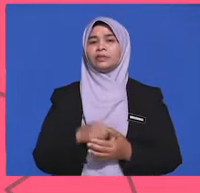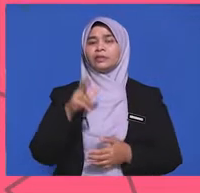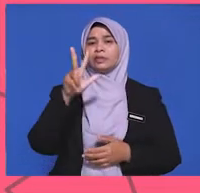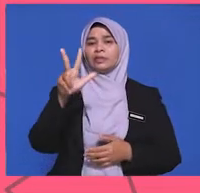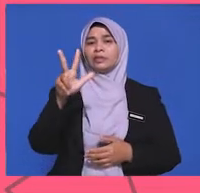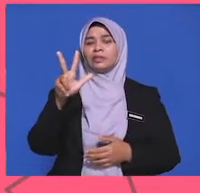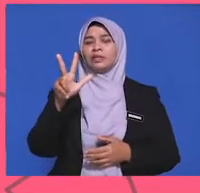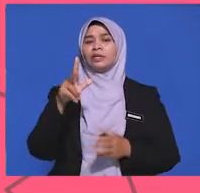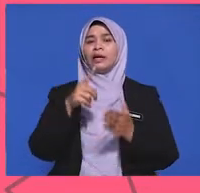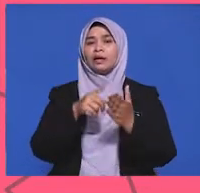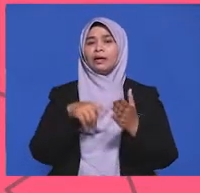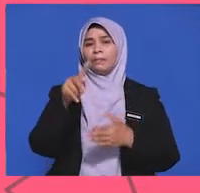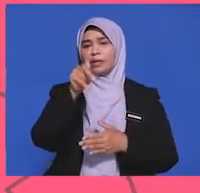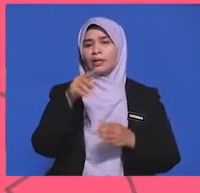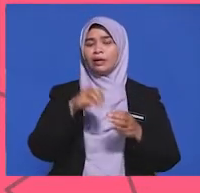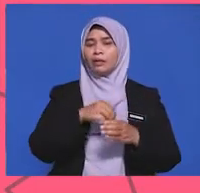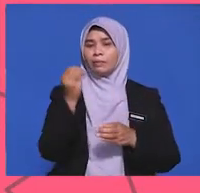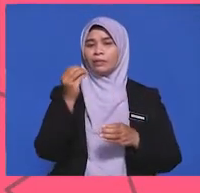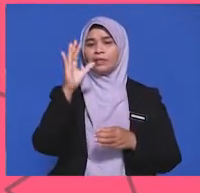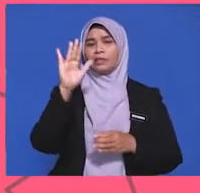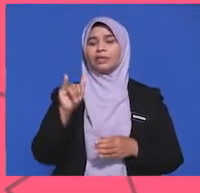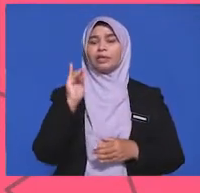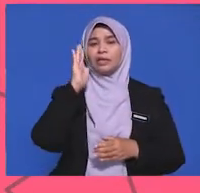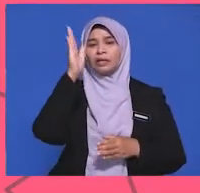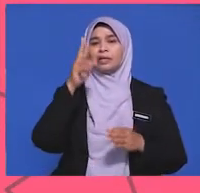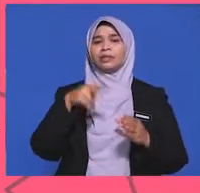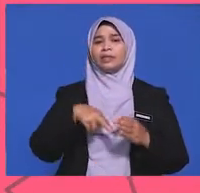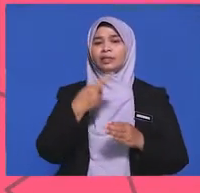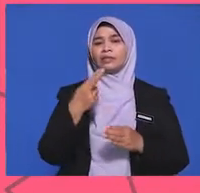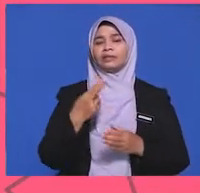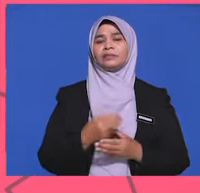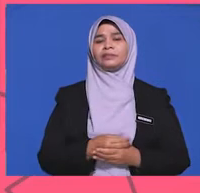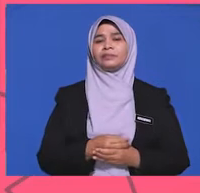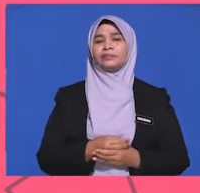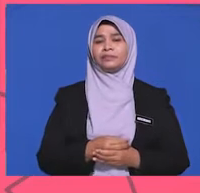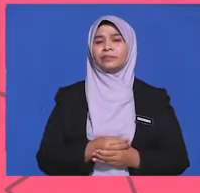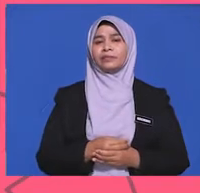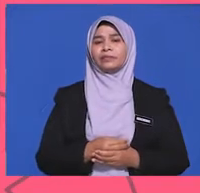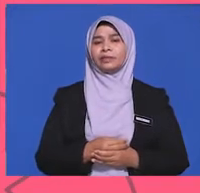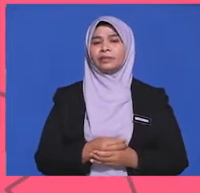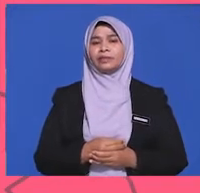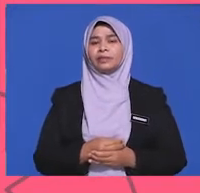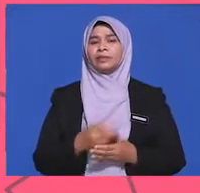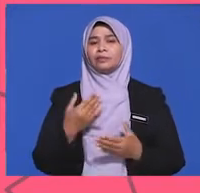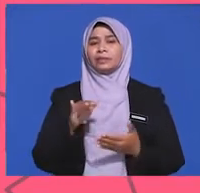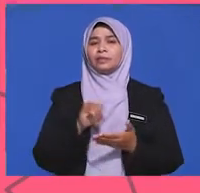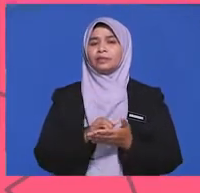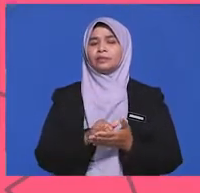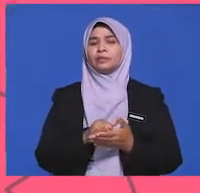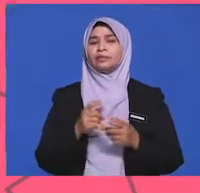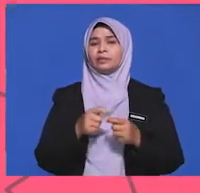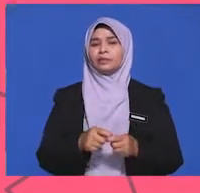Ketiga, apakah output yang akan terhasil? Kemudian,